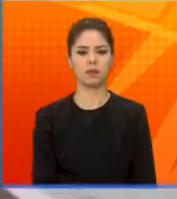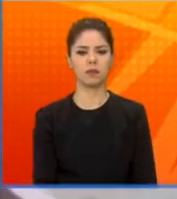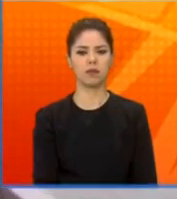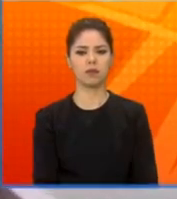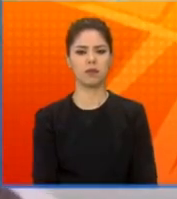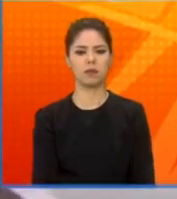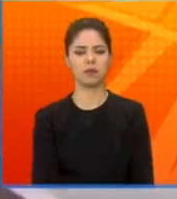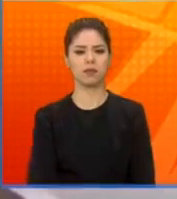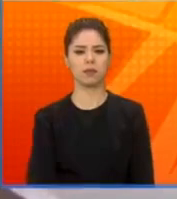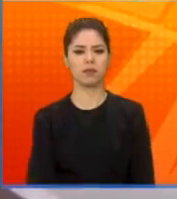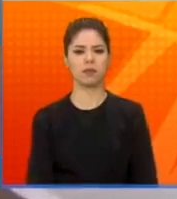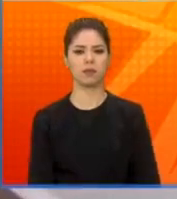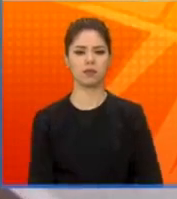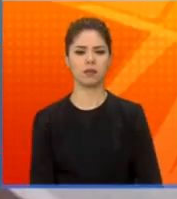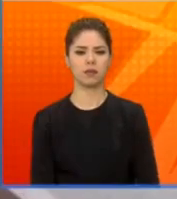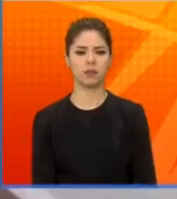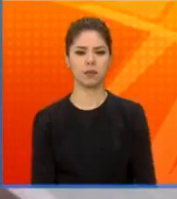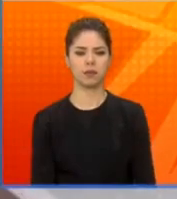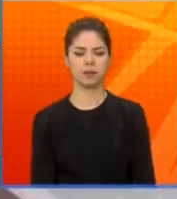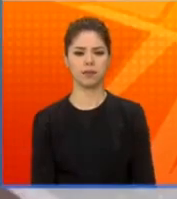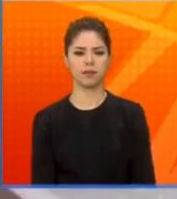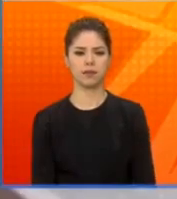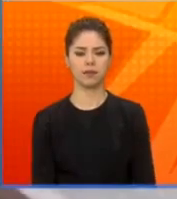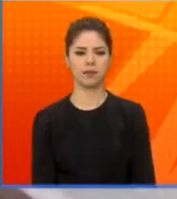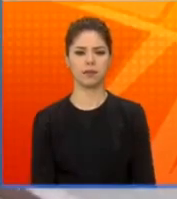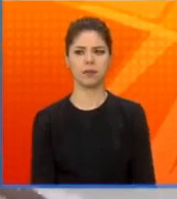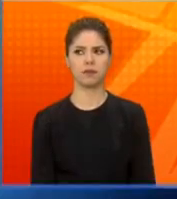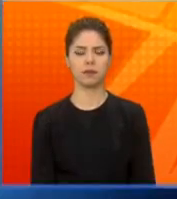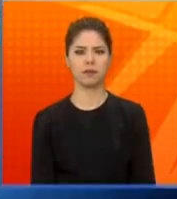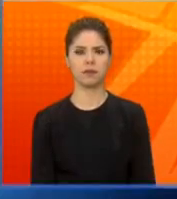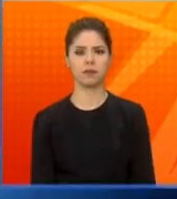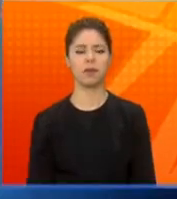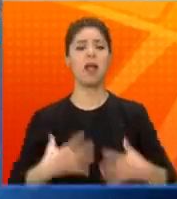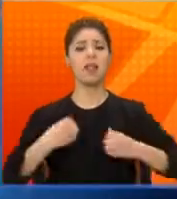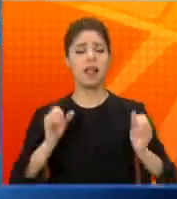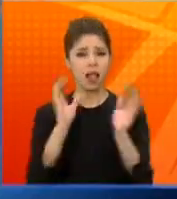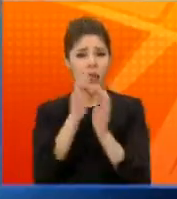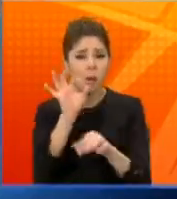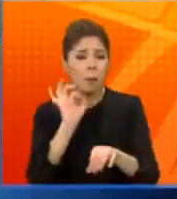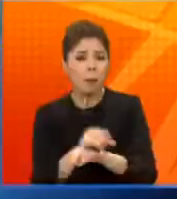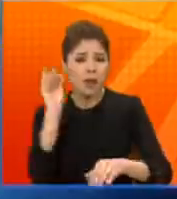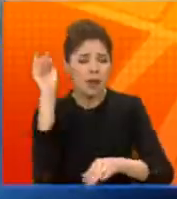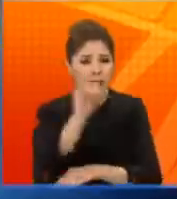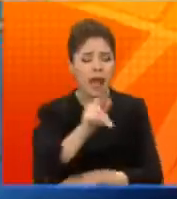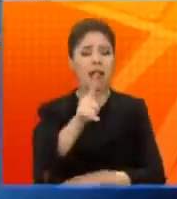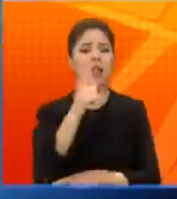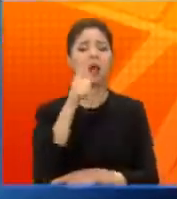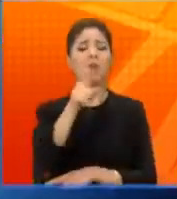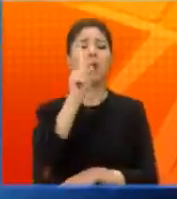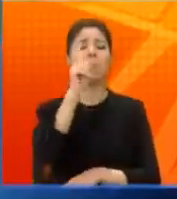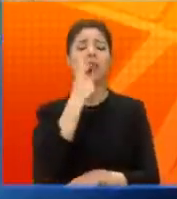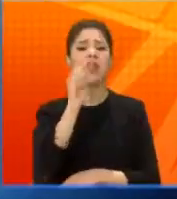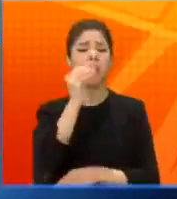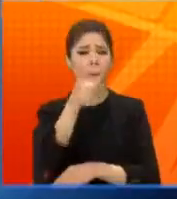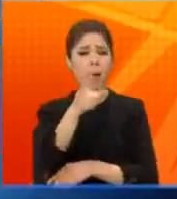Ben koştum abi buradan. İşte ellemedik yerden, ambulans gelmesini bekledik. Sağlık ekibi dakikalar içinde oradaydı. 1